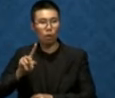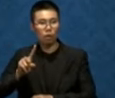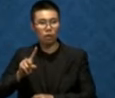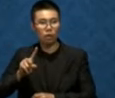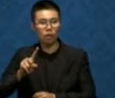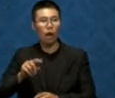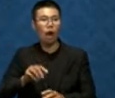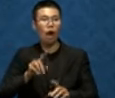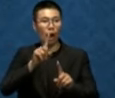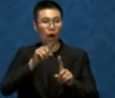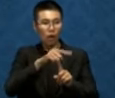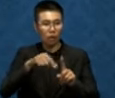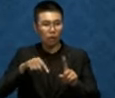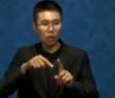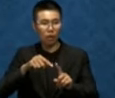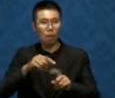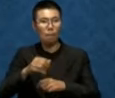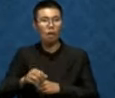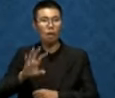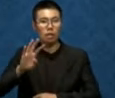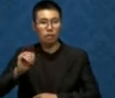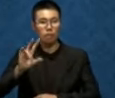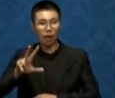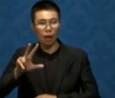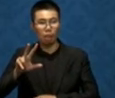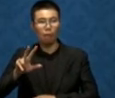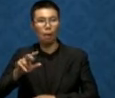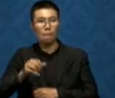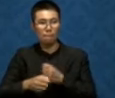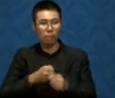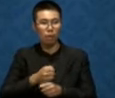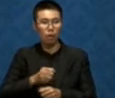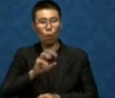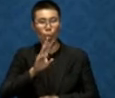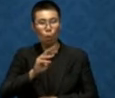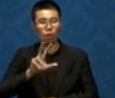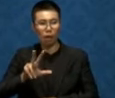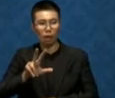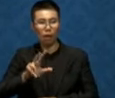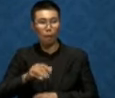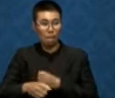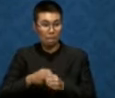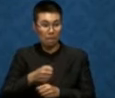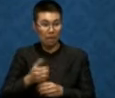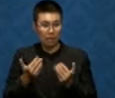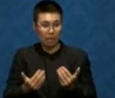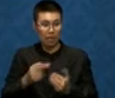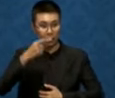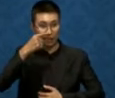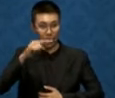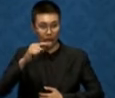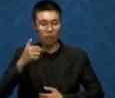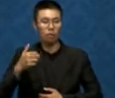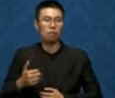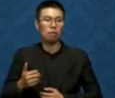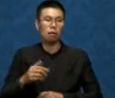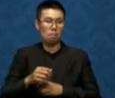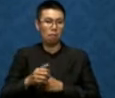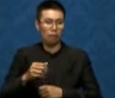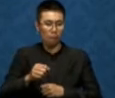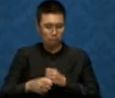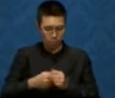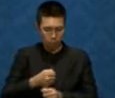ได้ 43 43%ตั้งแต่ปี 63แล้วนะครับในขณะที่ในปีนี้ของประเทศไทยเรายังอยู่ที่ 16%